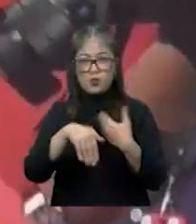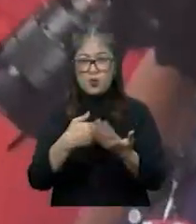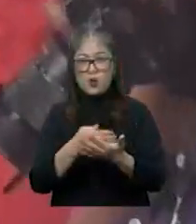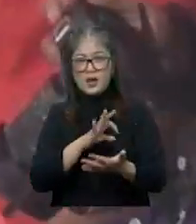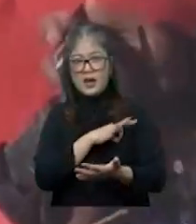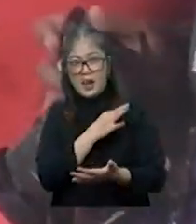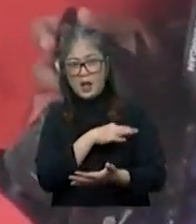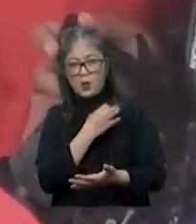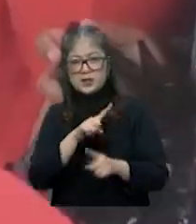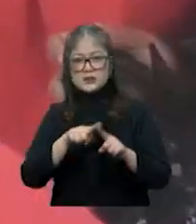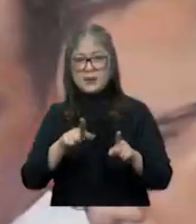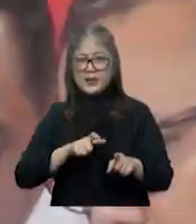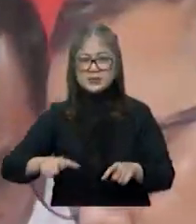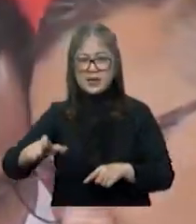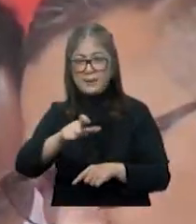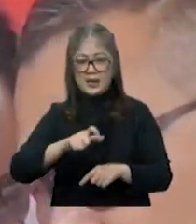ke tingkat kecamatan dan